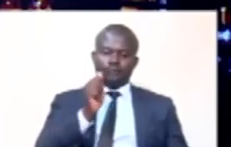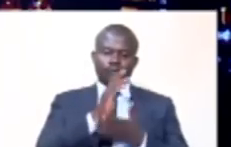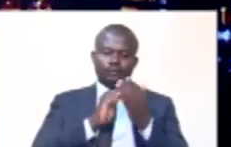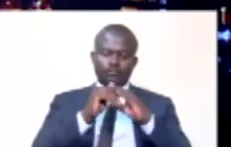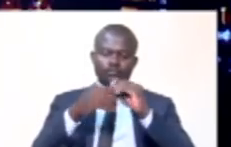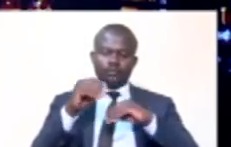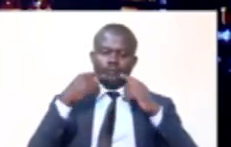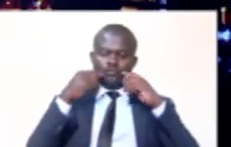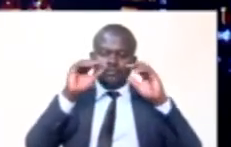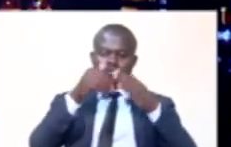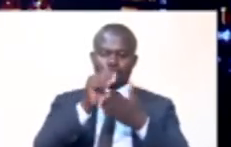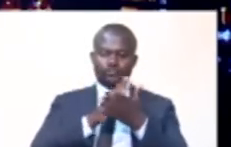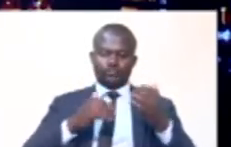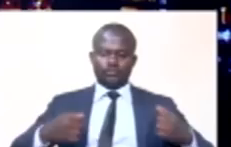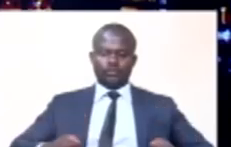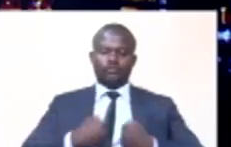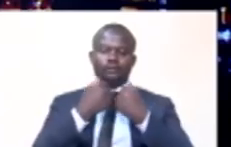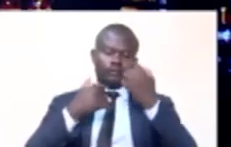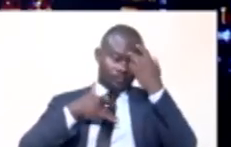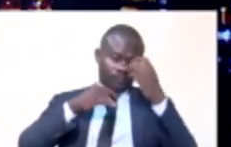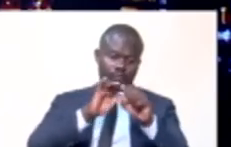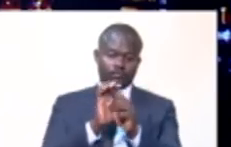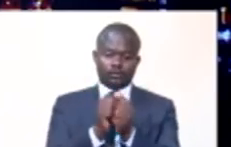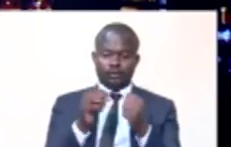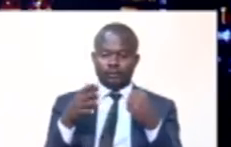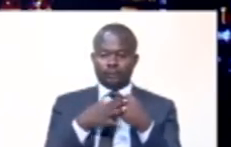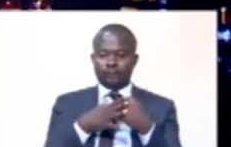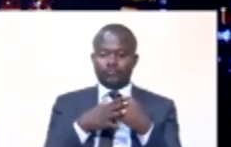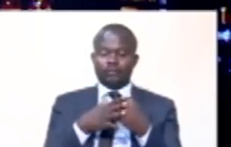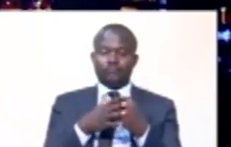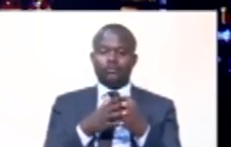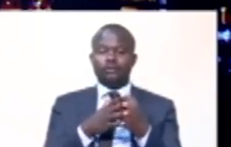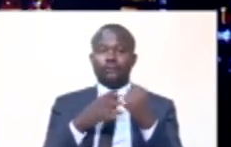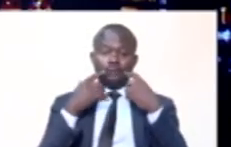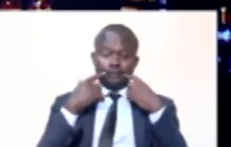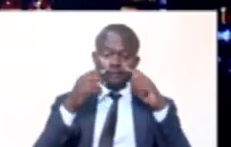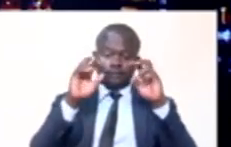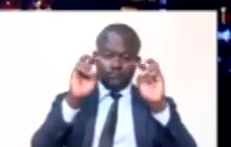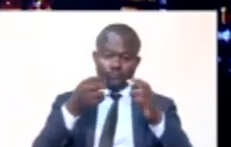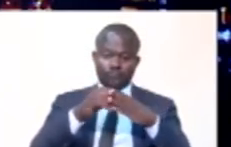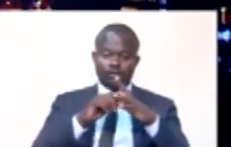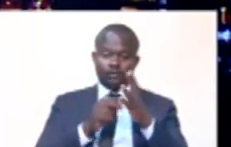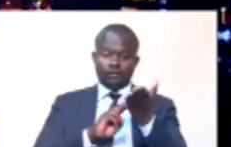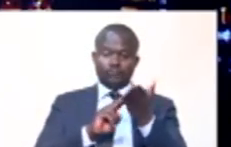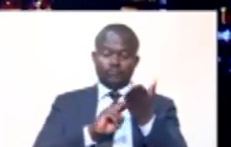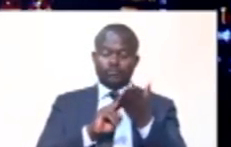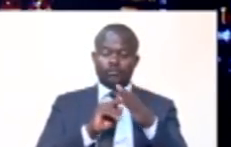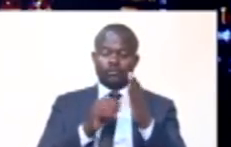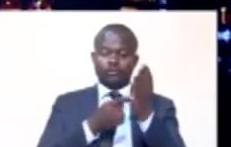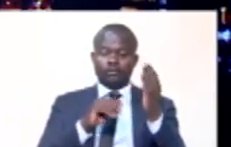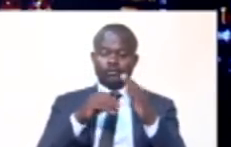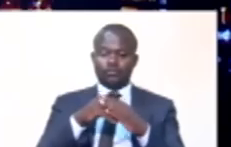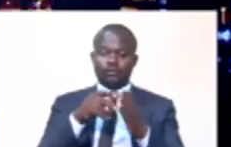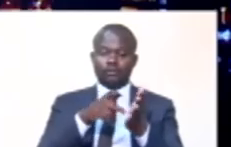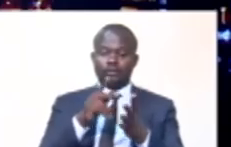ko izi ari zimwe mu ngaruka za COVID-19 bakabavuga ko batangiye kwitoza gukoresha ikoranabuhanga mu gutumiza